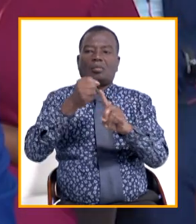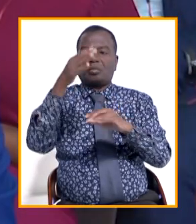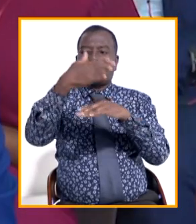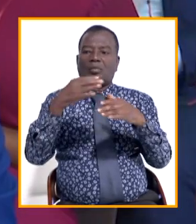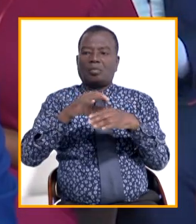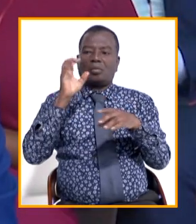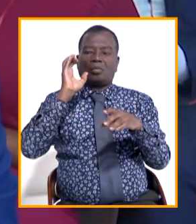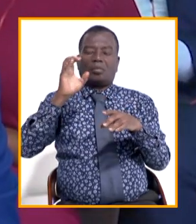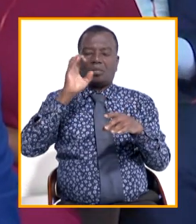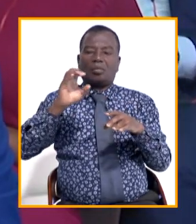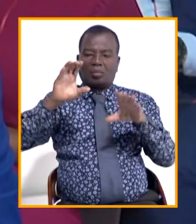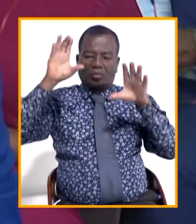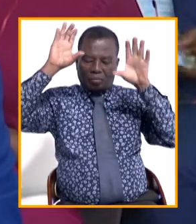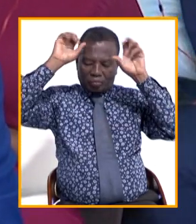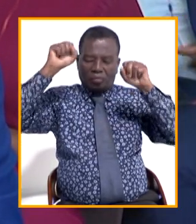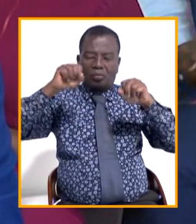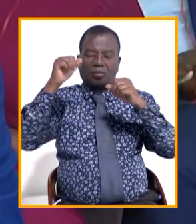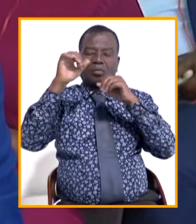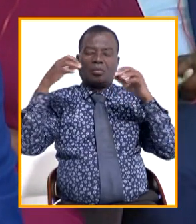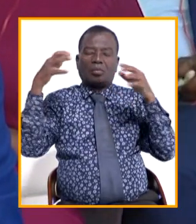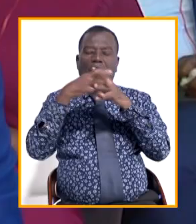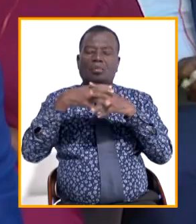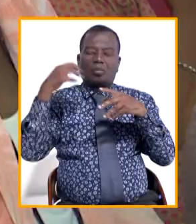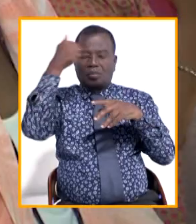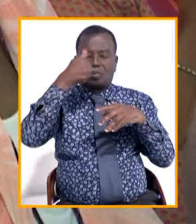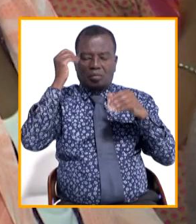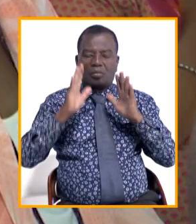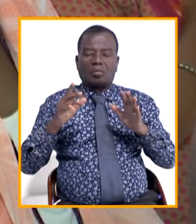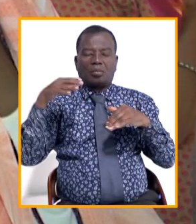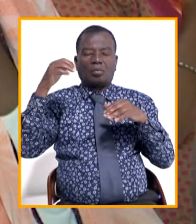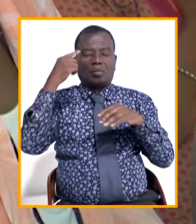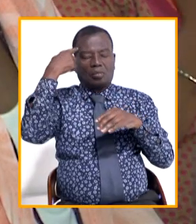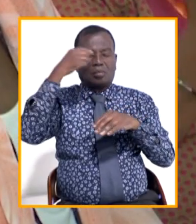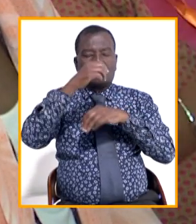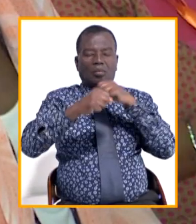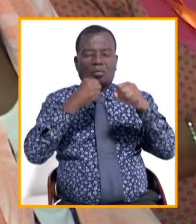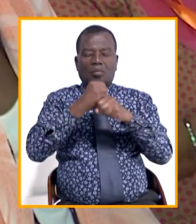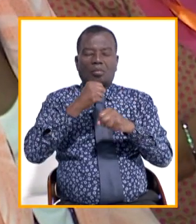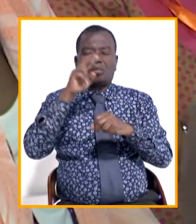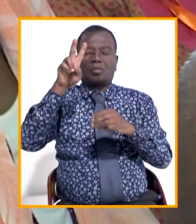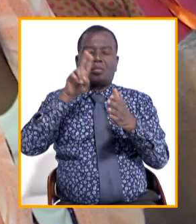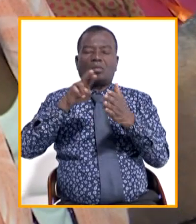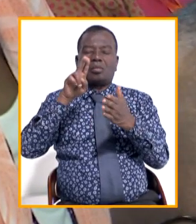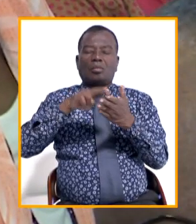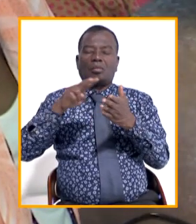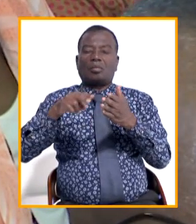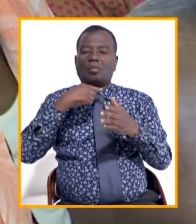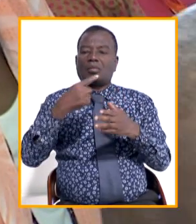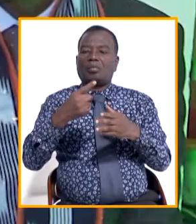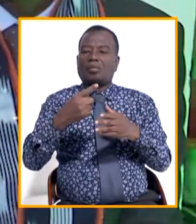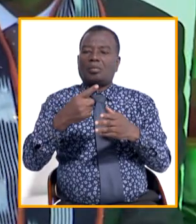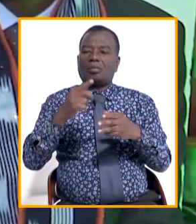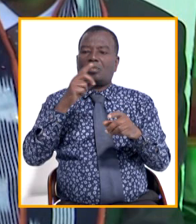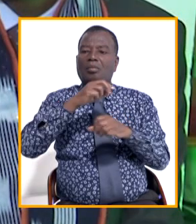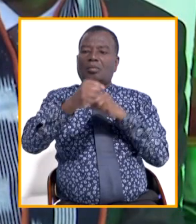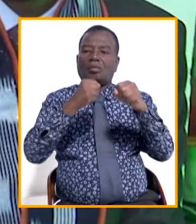de la conférence des chefs d'État de l'Union africaine pour que l'année 2022 soit déclarée année de la nutrition. Tant la